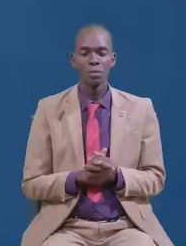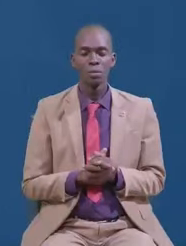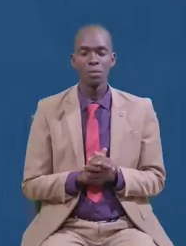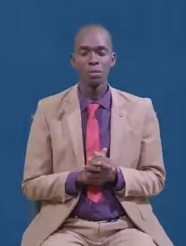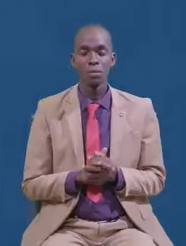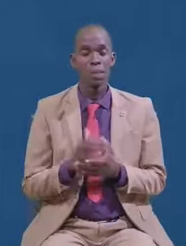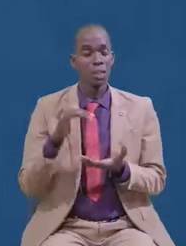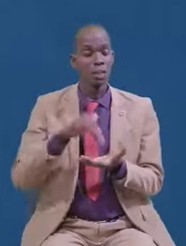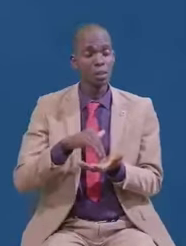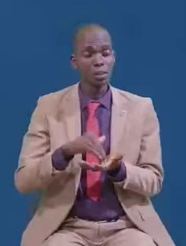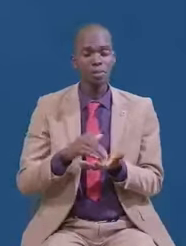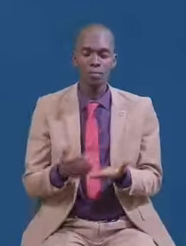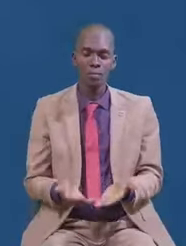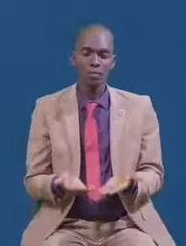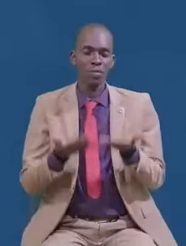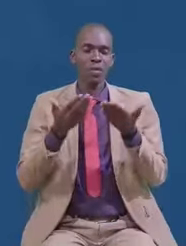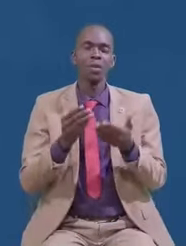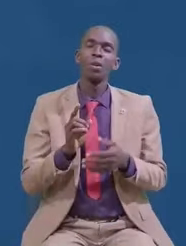fois encore, élève Christ.